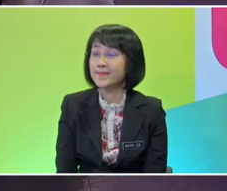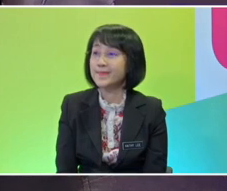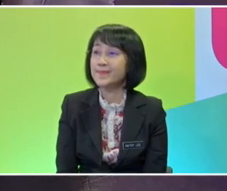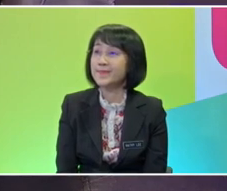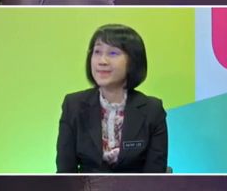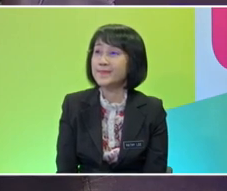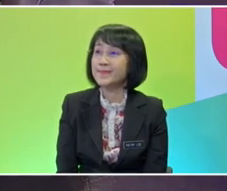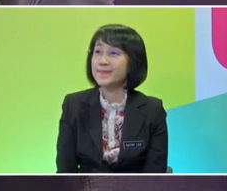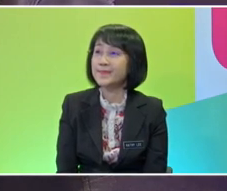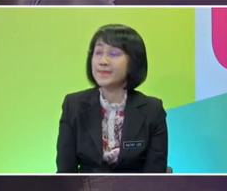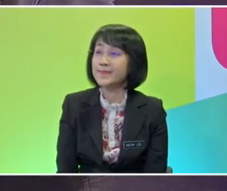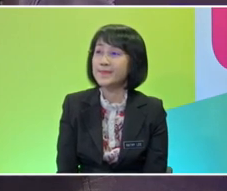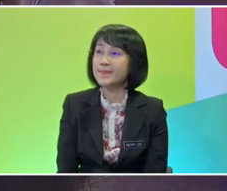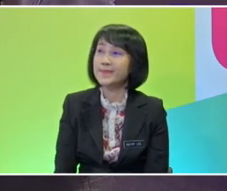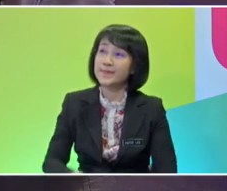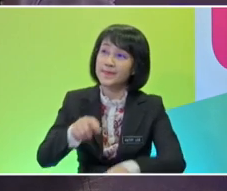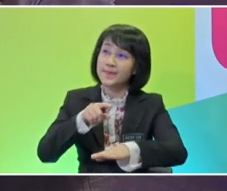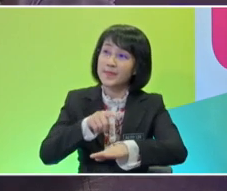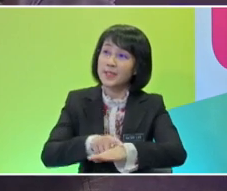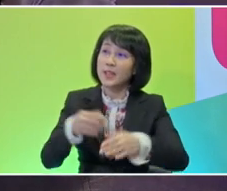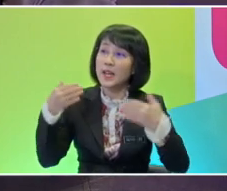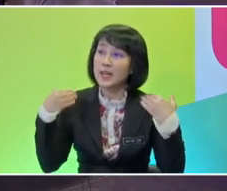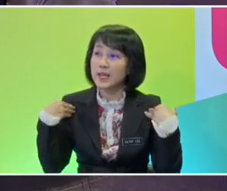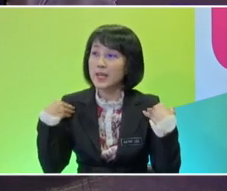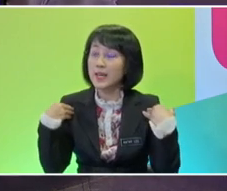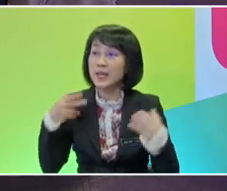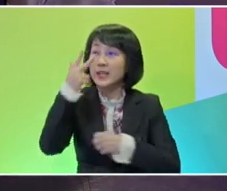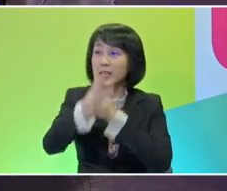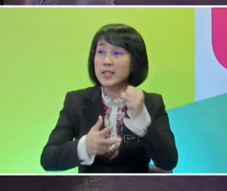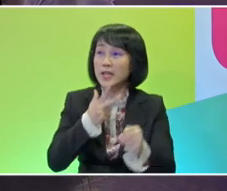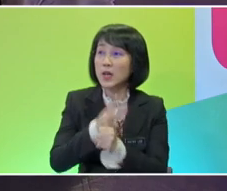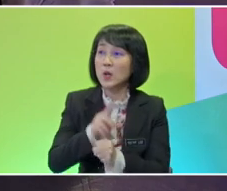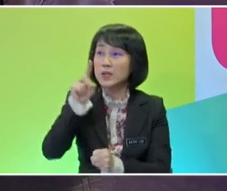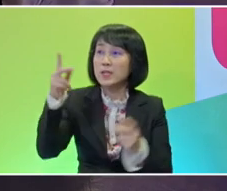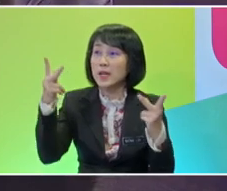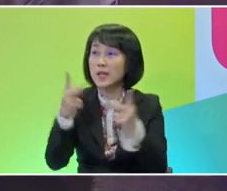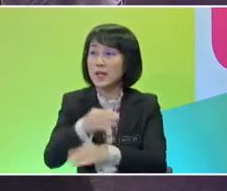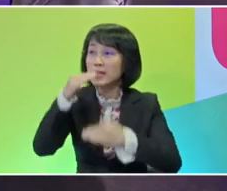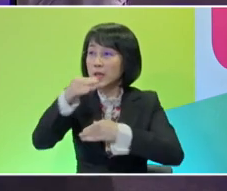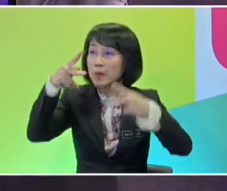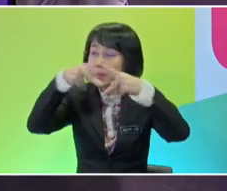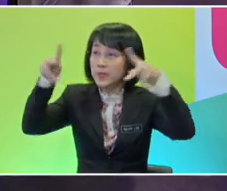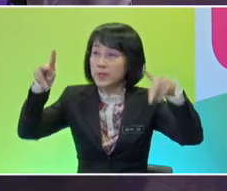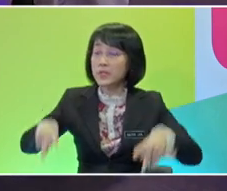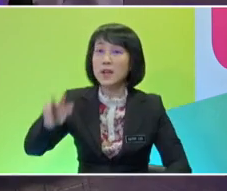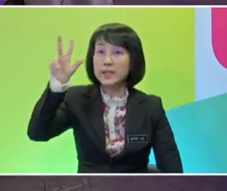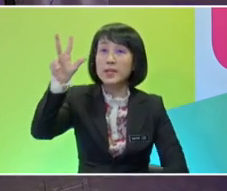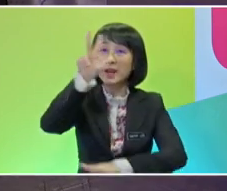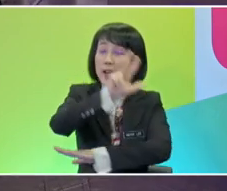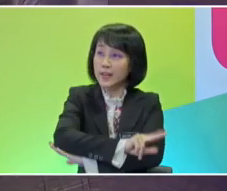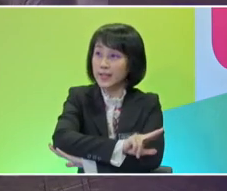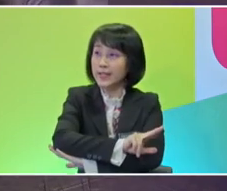kemudian diadegan ee 3 tahun sekali tempo pemeriksaan dia tiga hari